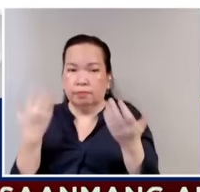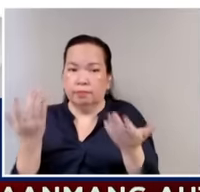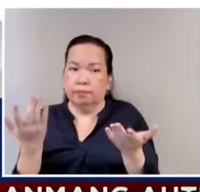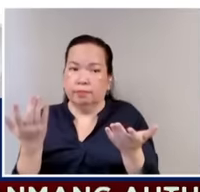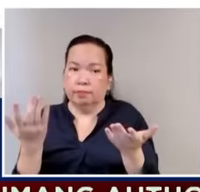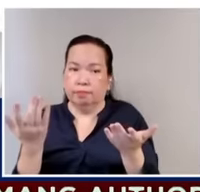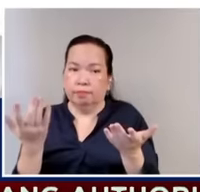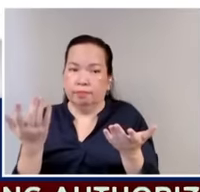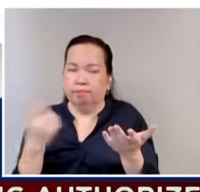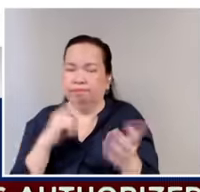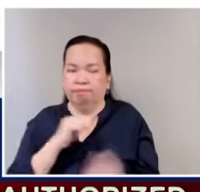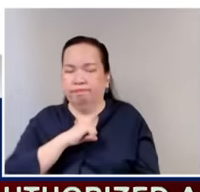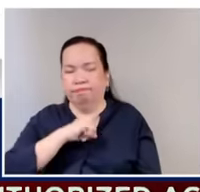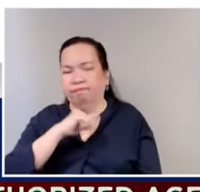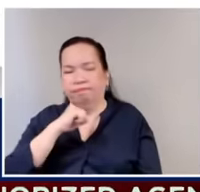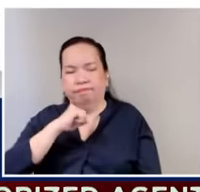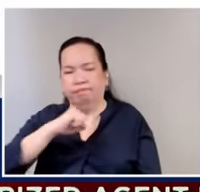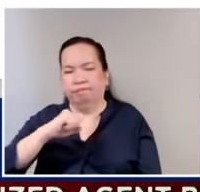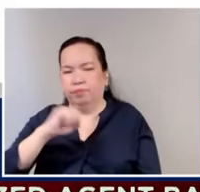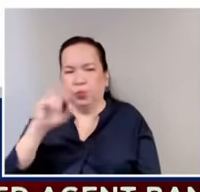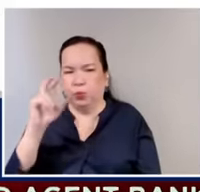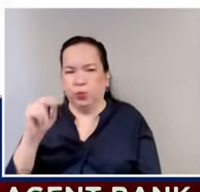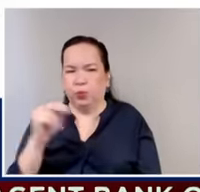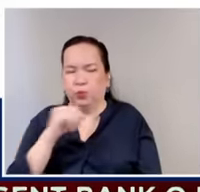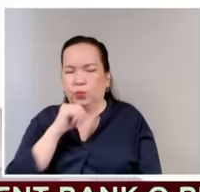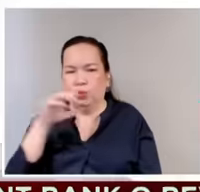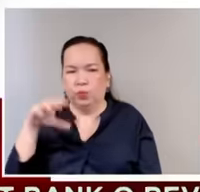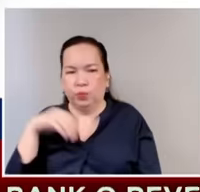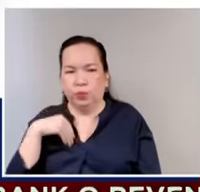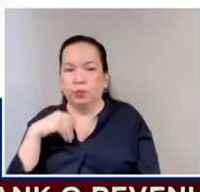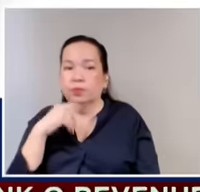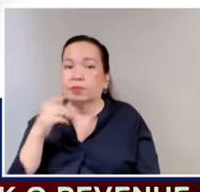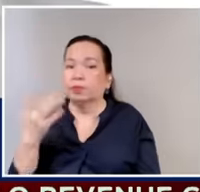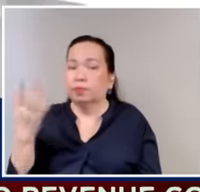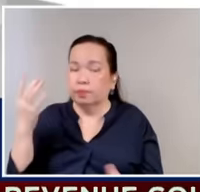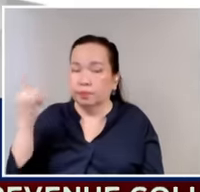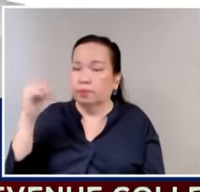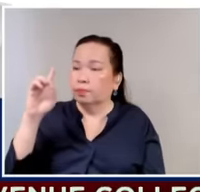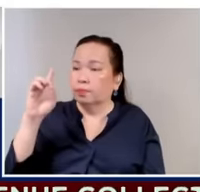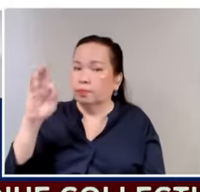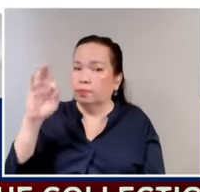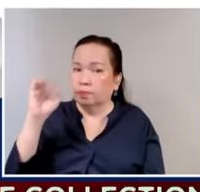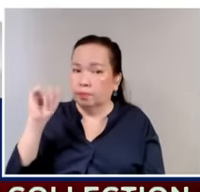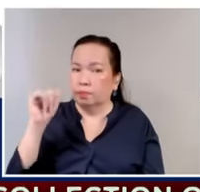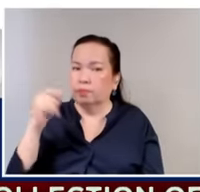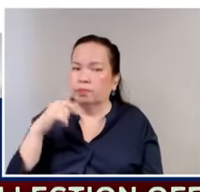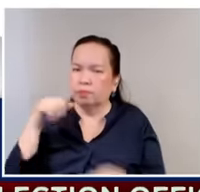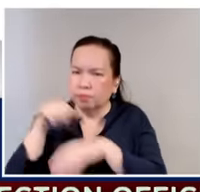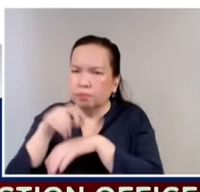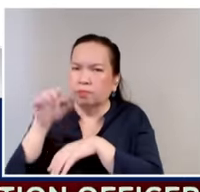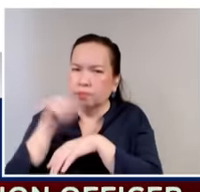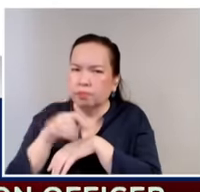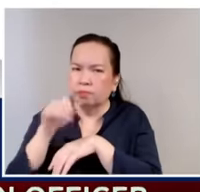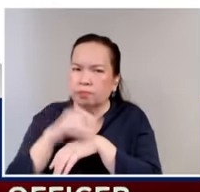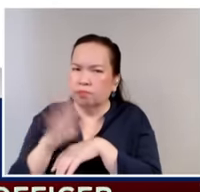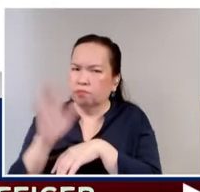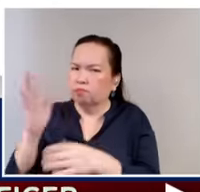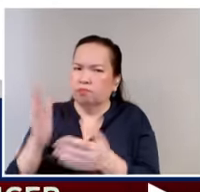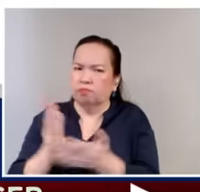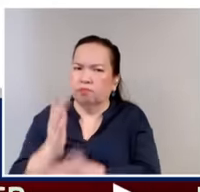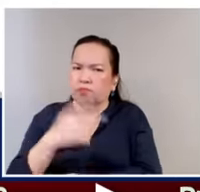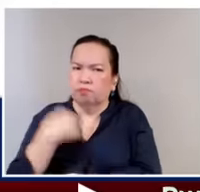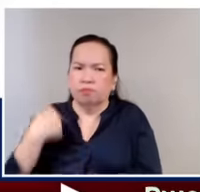repudiated it. Nauna nang iginiit ng Department of Foreign Affairs sa mga diplomatic protest nito na walang karapatan ang China